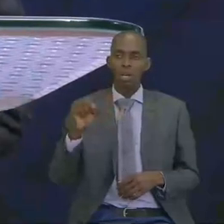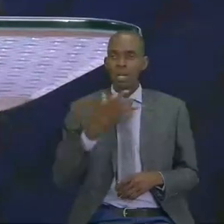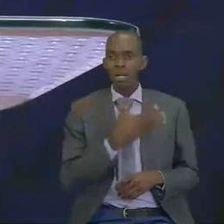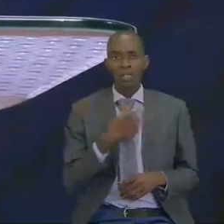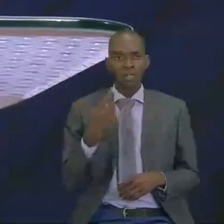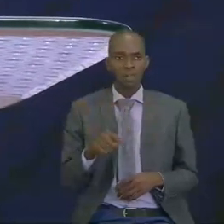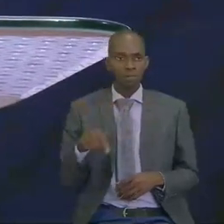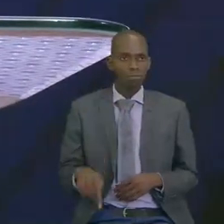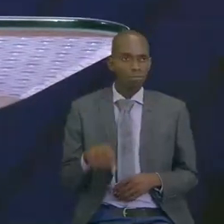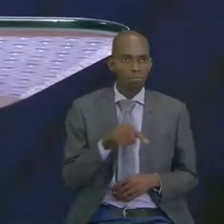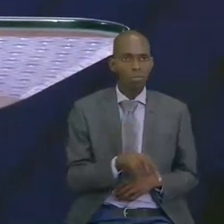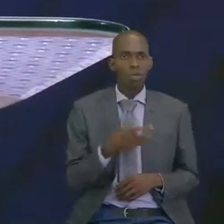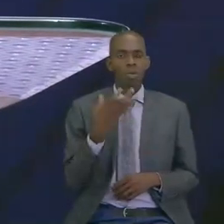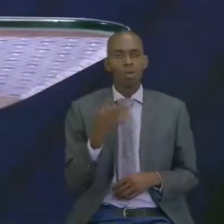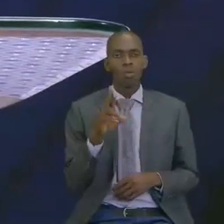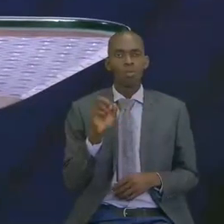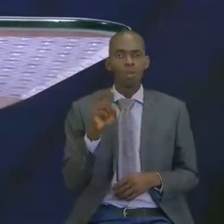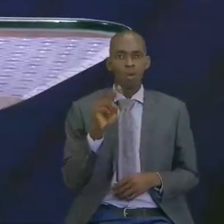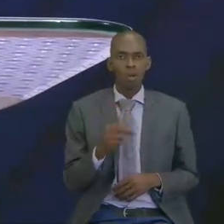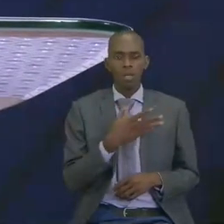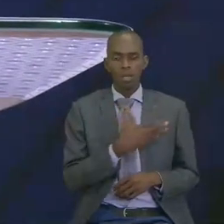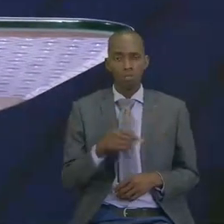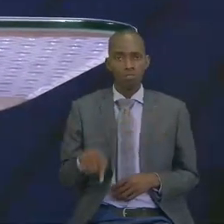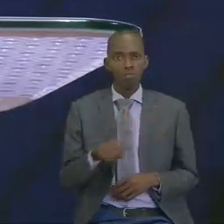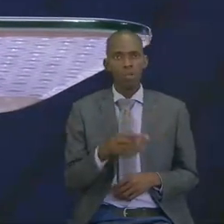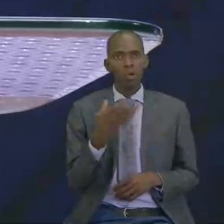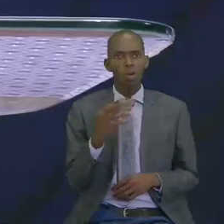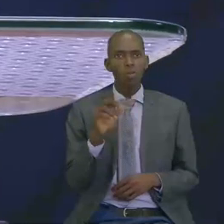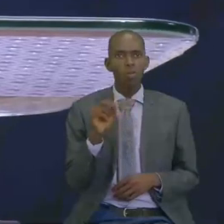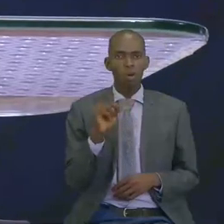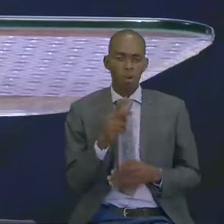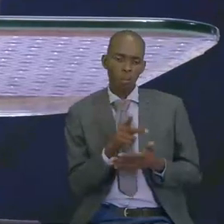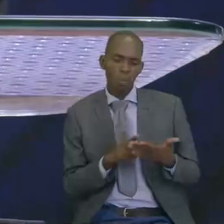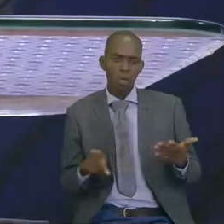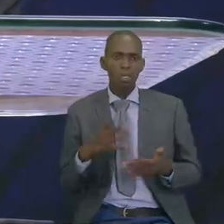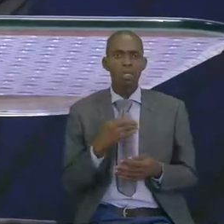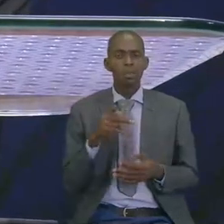de fer, ses pieds en partie de fer et en partie d'argile.